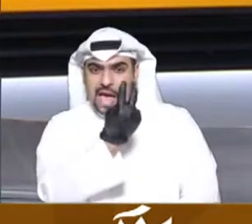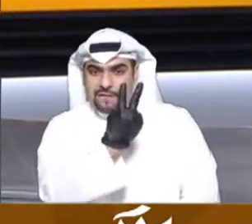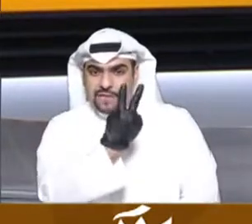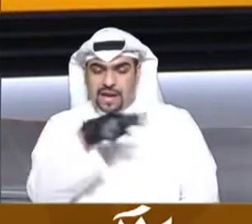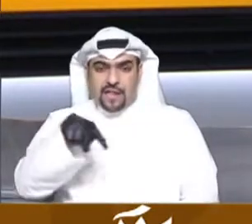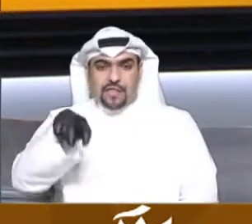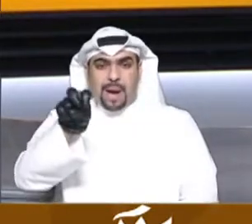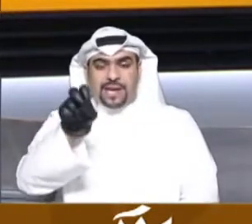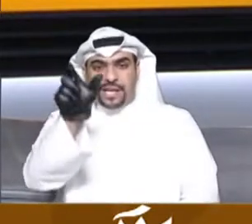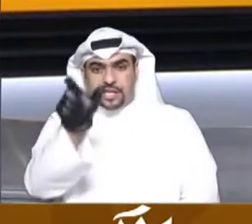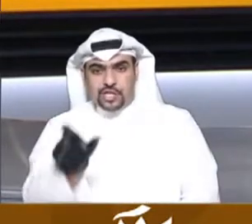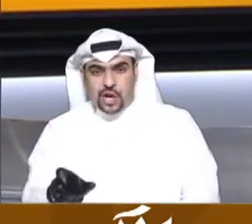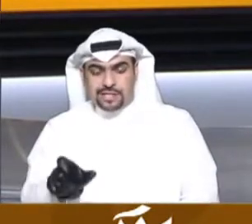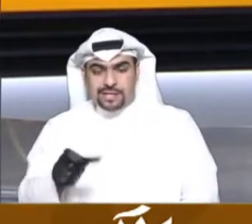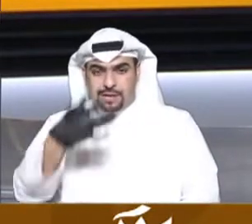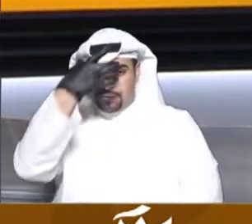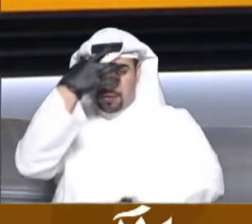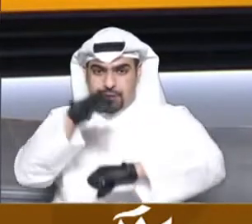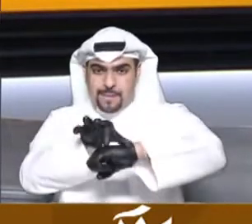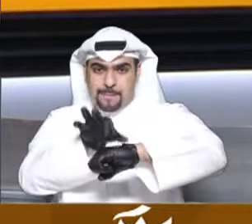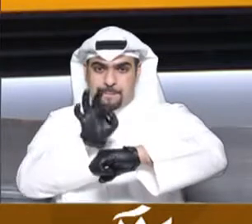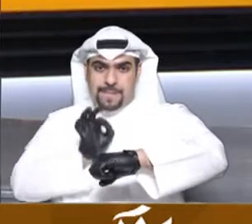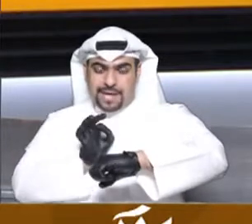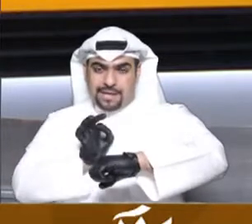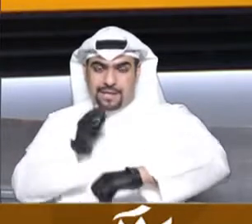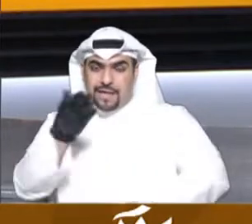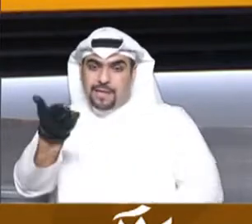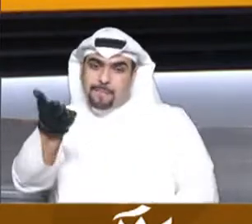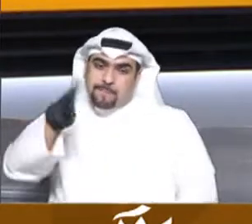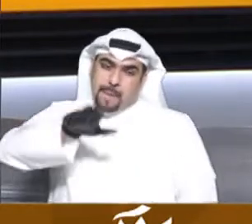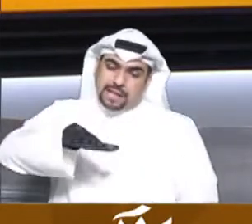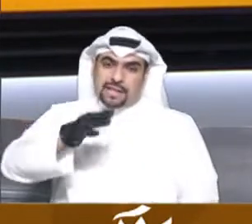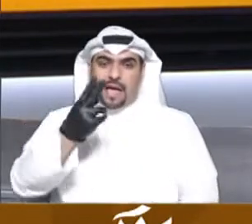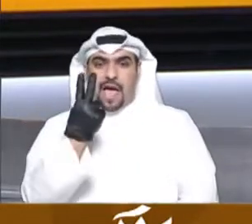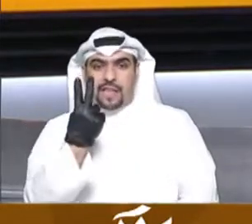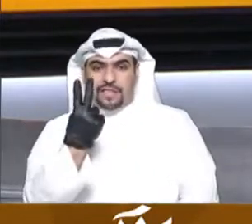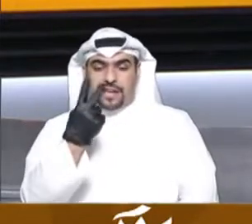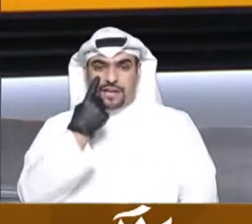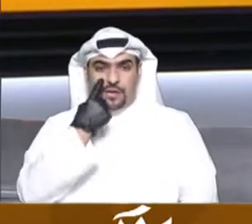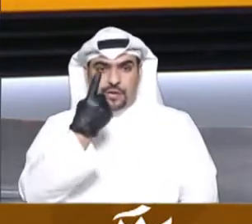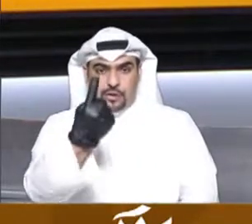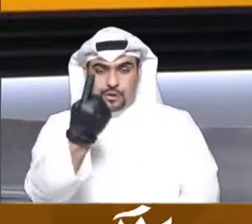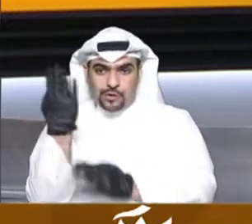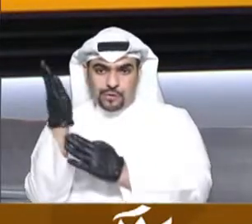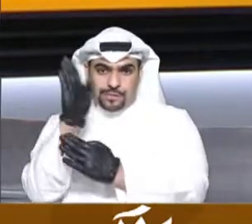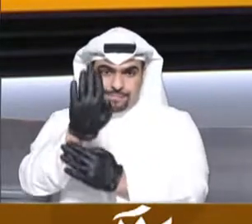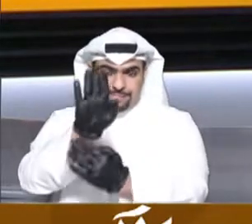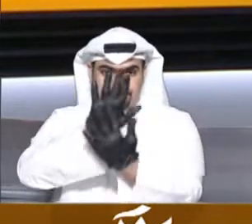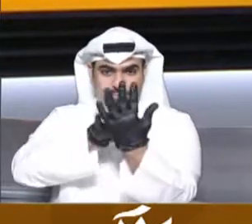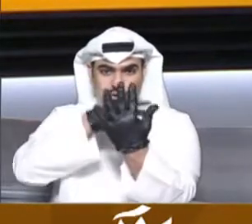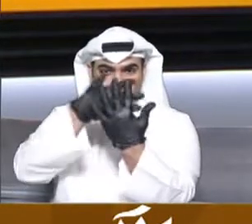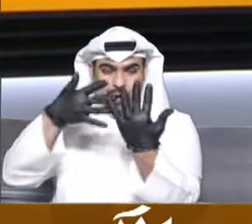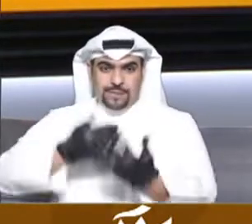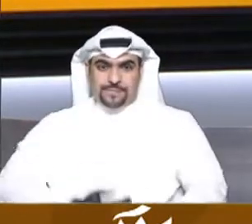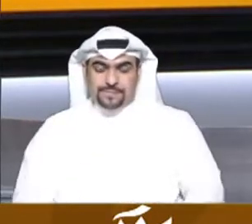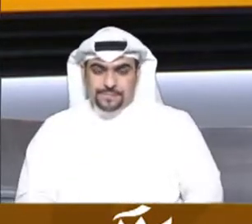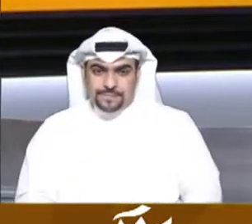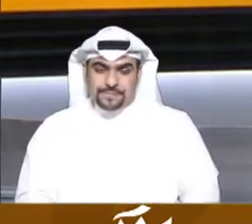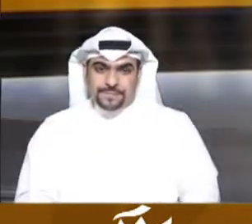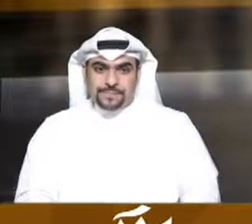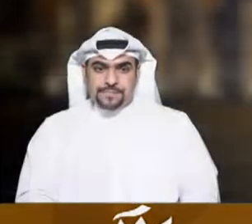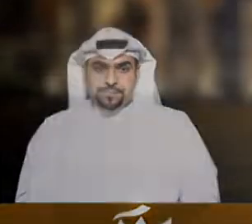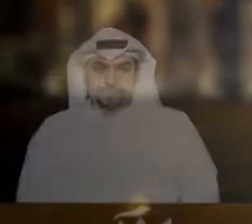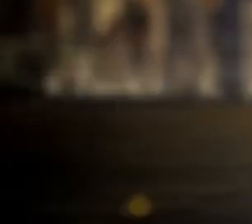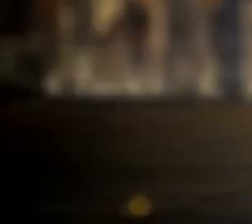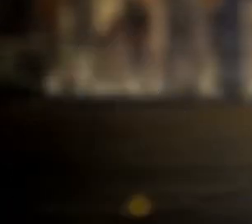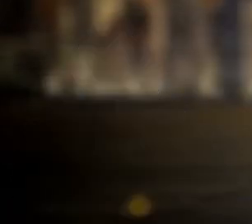2080 حالة، فيما تم تسجيل حالتي وفاة. تفاصيل أكثر في سياق العرض التالي.